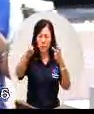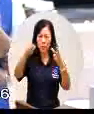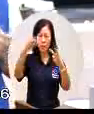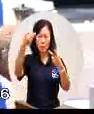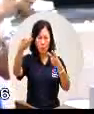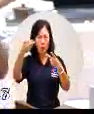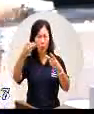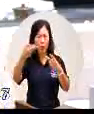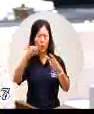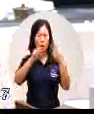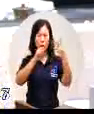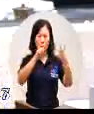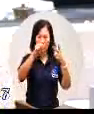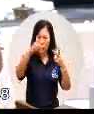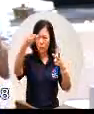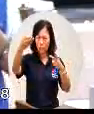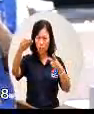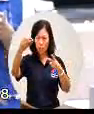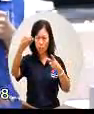啦哈， 2.96